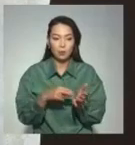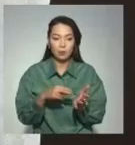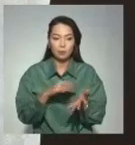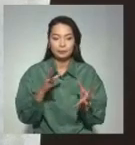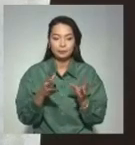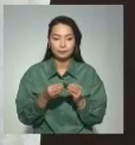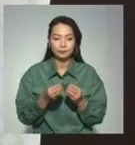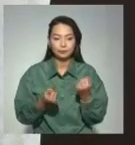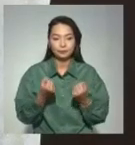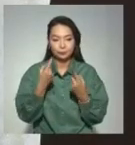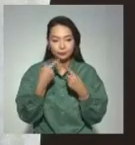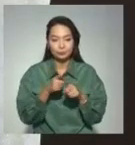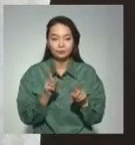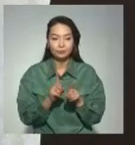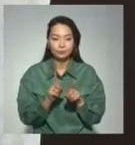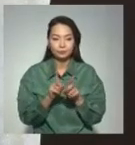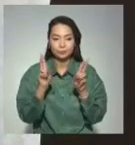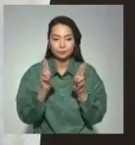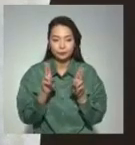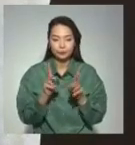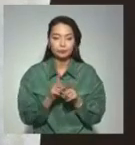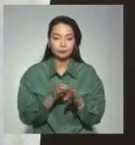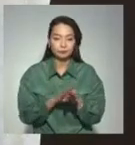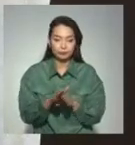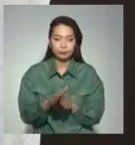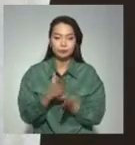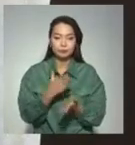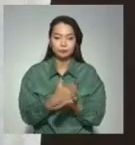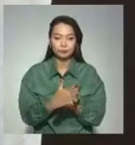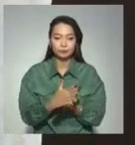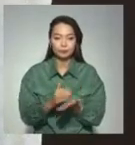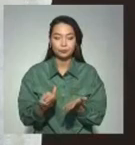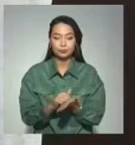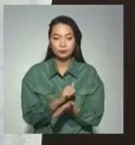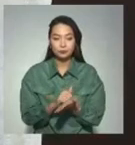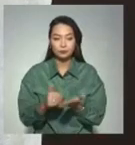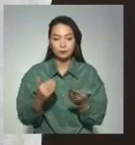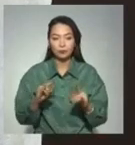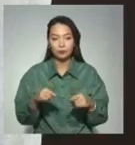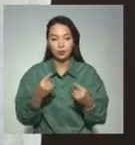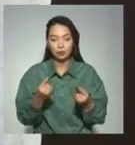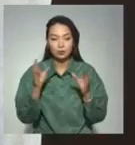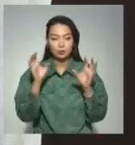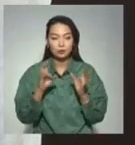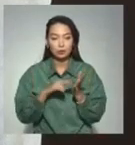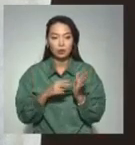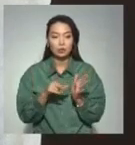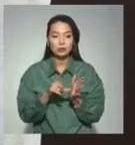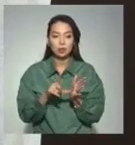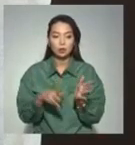көлік құралдарына салынатын салық жергілікті бюджетті толықтырады. Тұтастай алғанда аталған заң жобасы салық